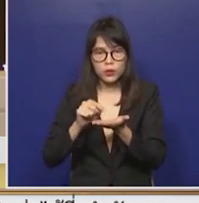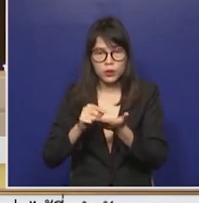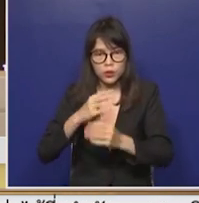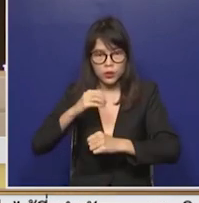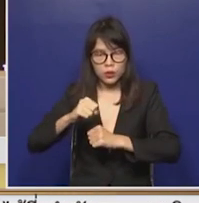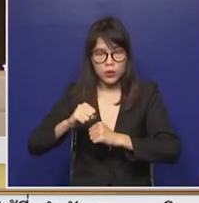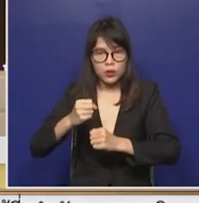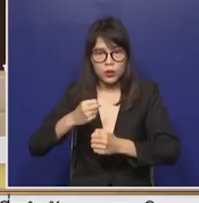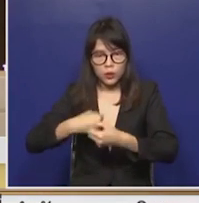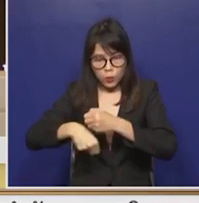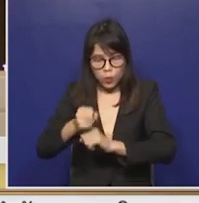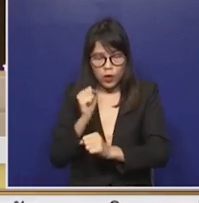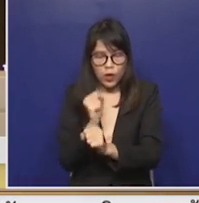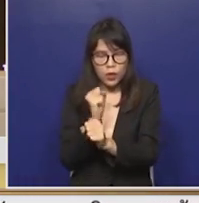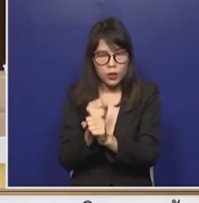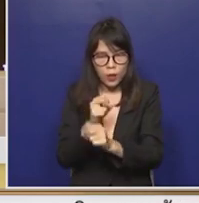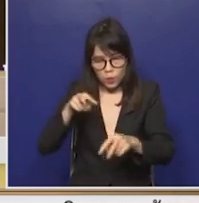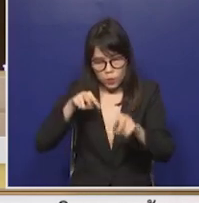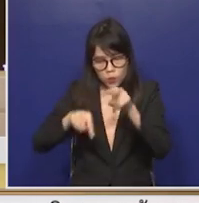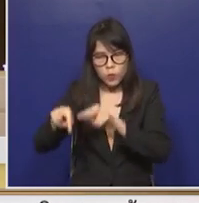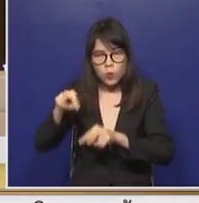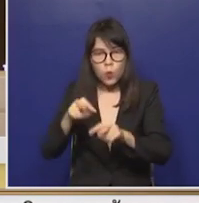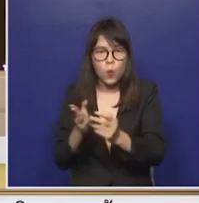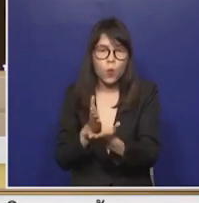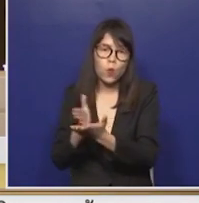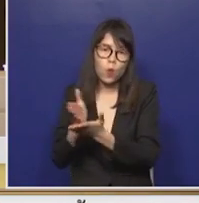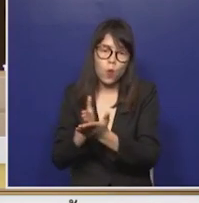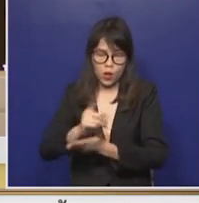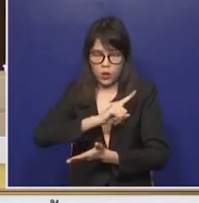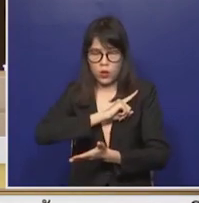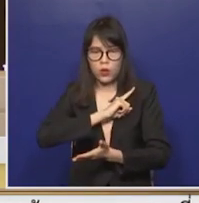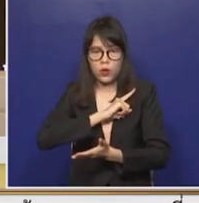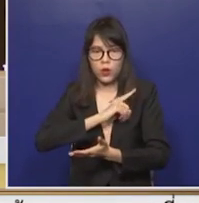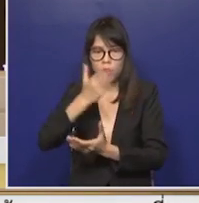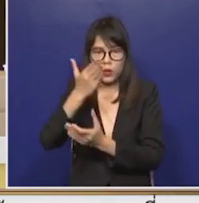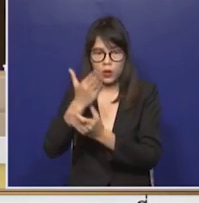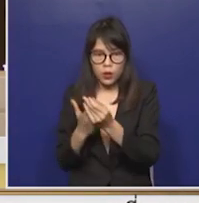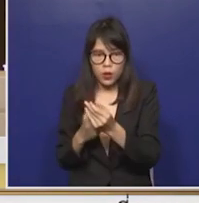ระบวนการตรวจสอบยัตตินั้นจะเป็นฝ่ายของเจ้าหน้าที่สภานะครับ